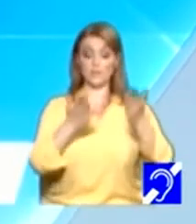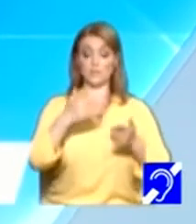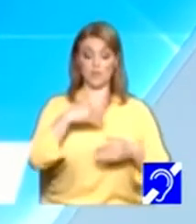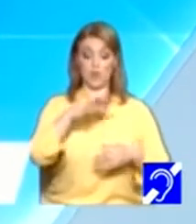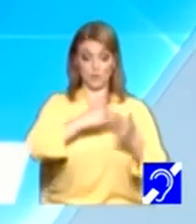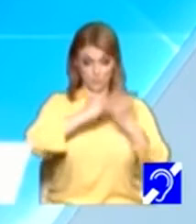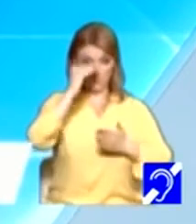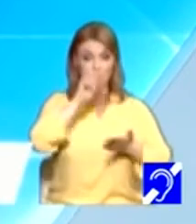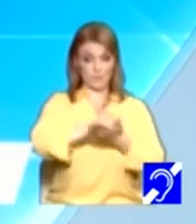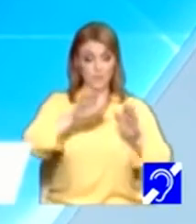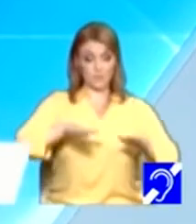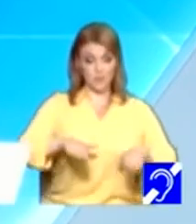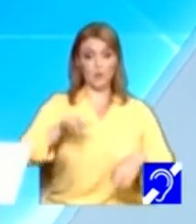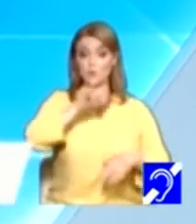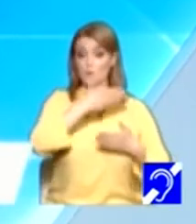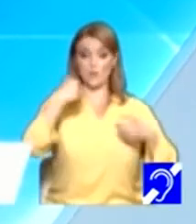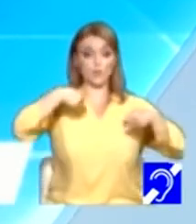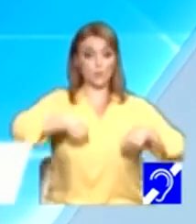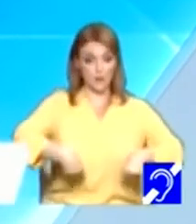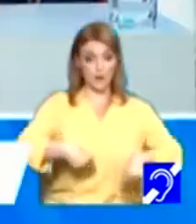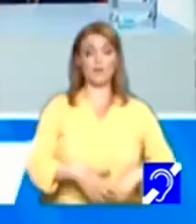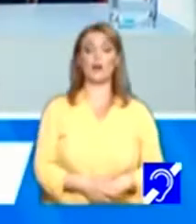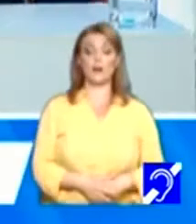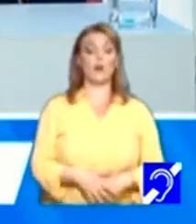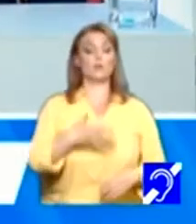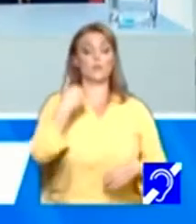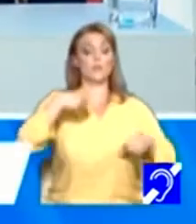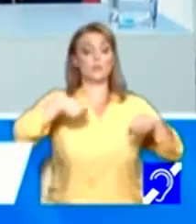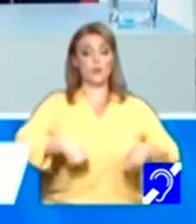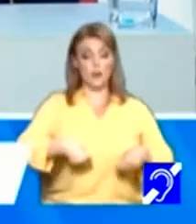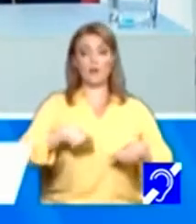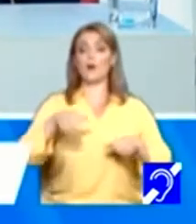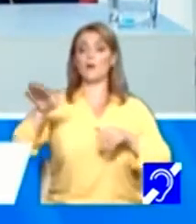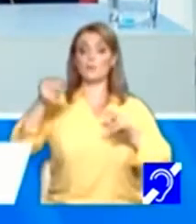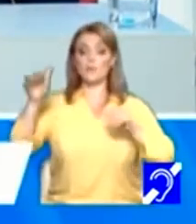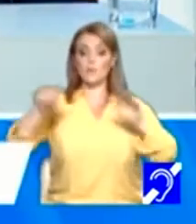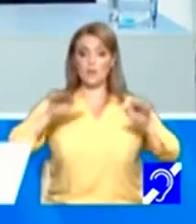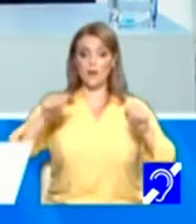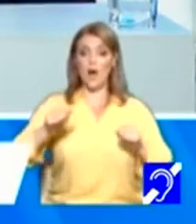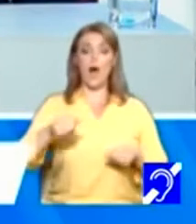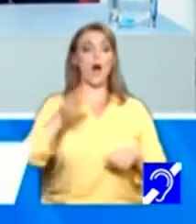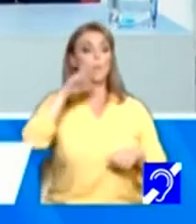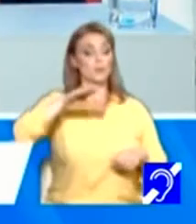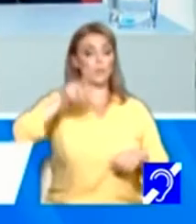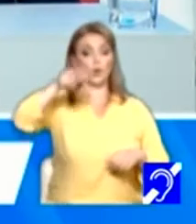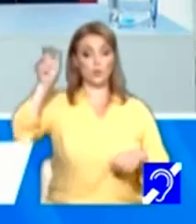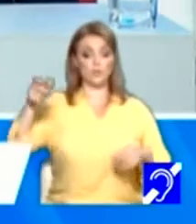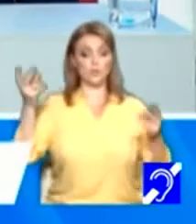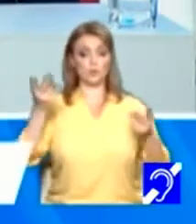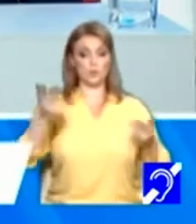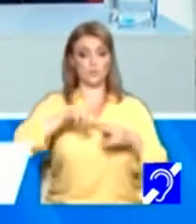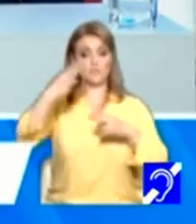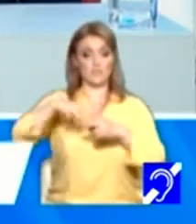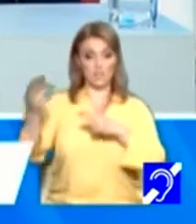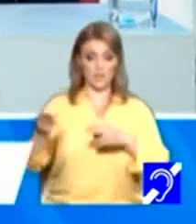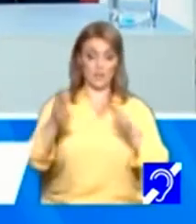departe, iarăși corupție. Proiectul Dodon. Proiectul păi, eu am spus ce face, deci face dumneavoastră. Nu ce-a făcut ei. Eu fac asta. Vă